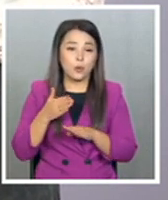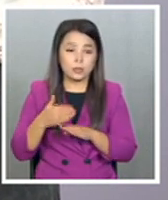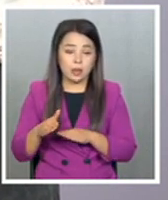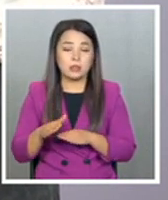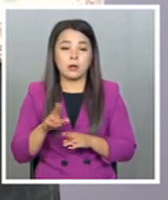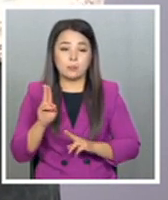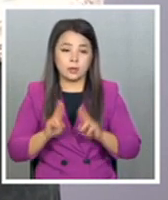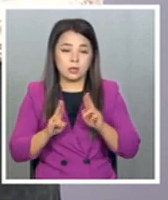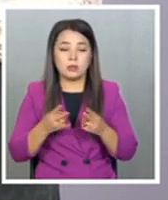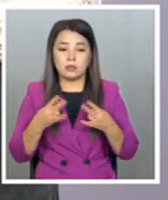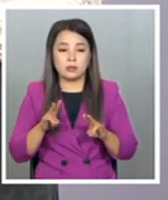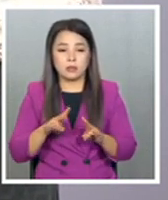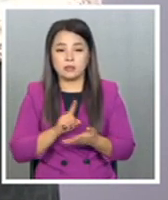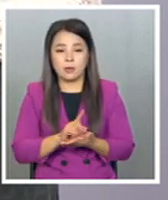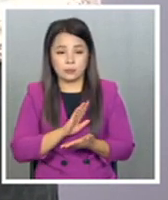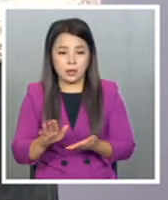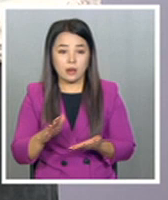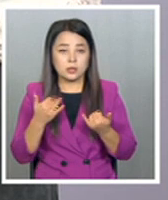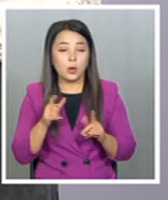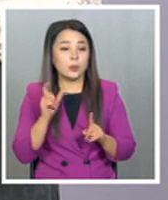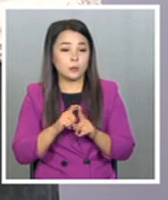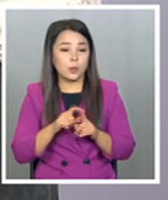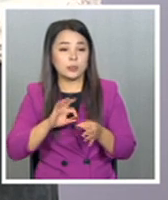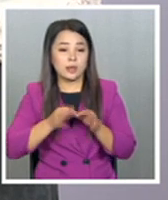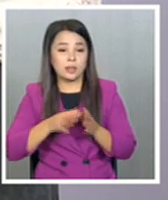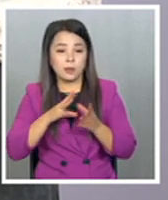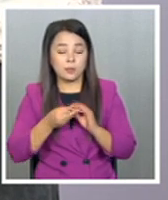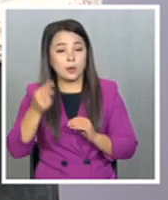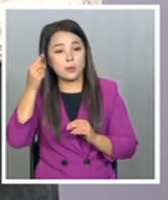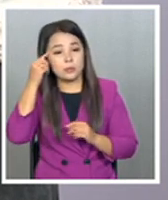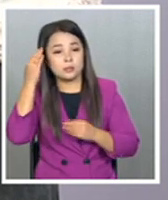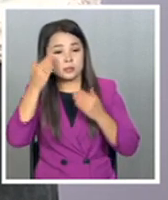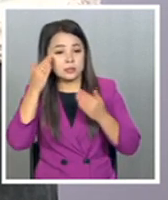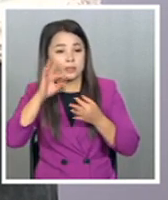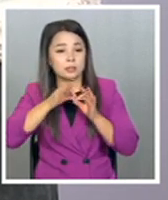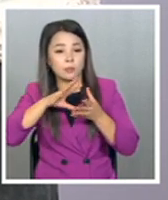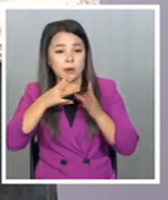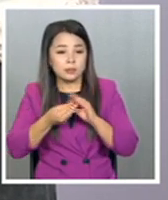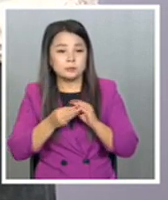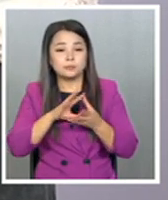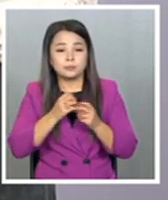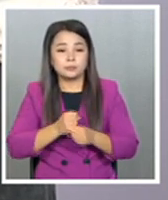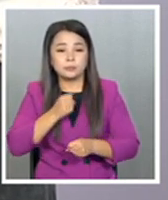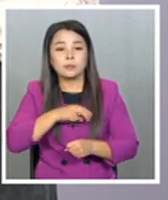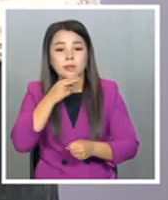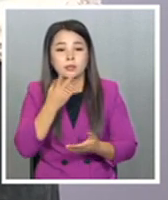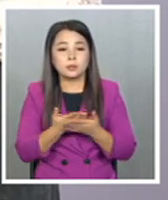шарт емес. Және сөйлемдердің ой жағынан байланысуына қатаң мән беру